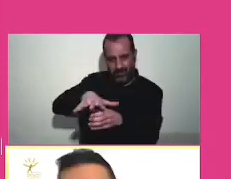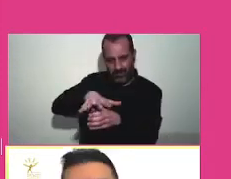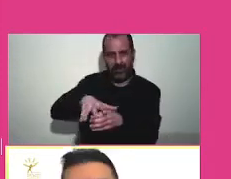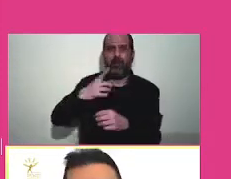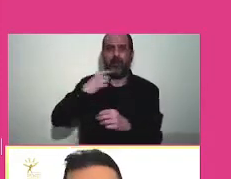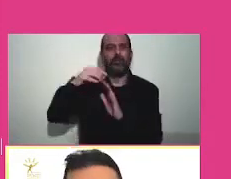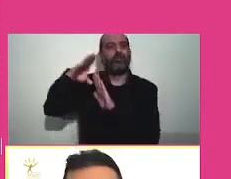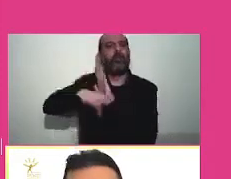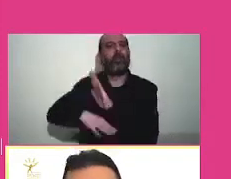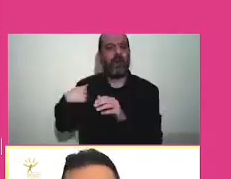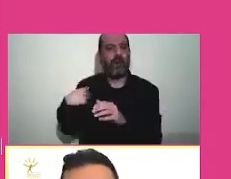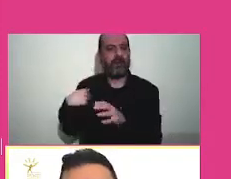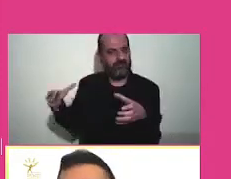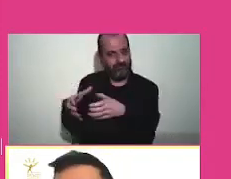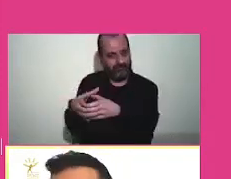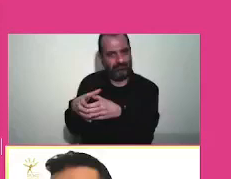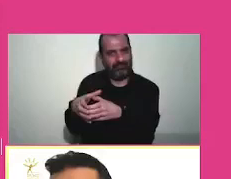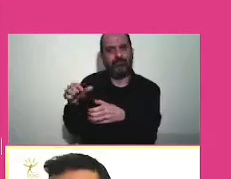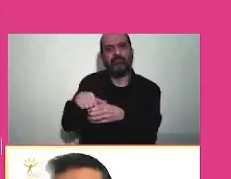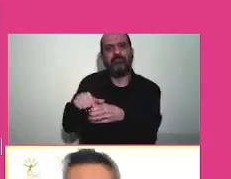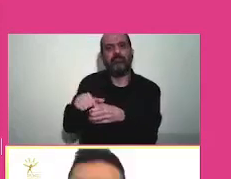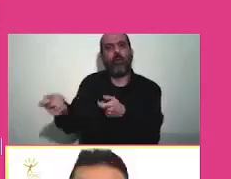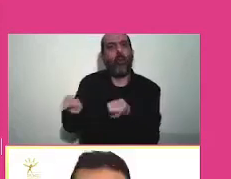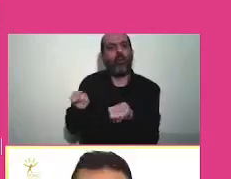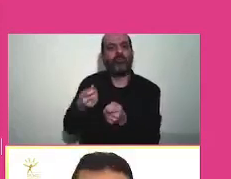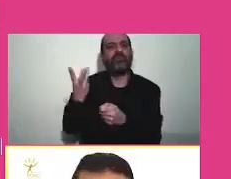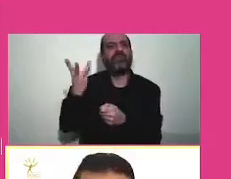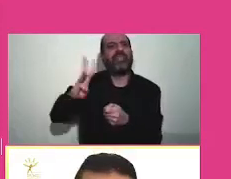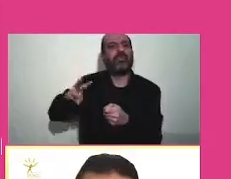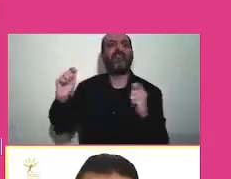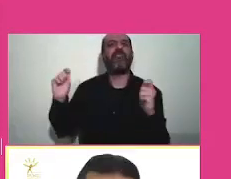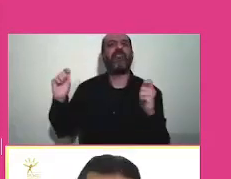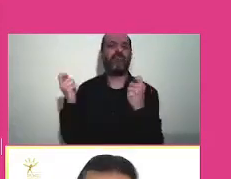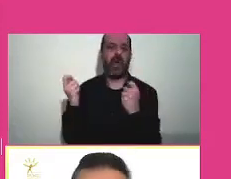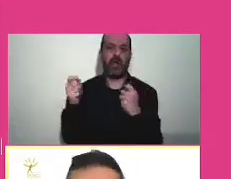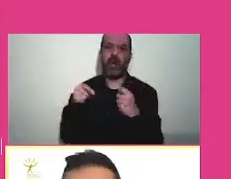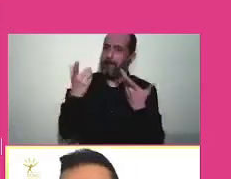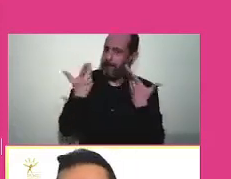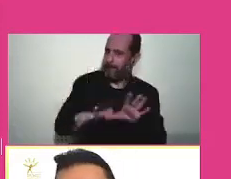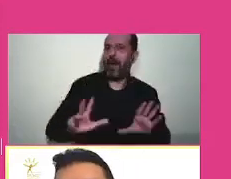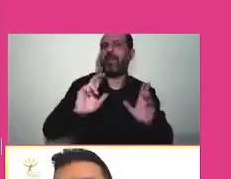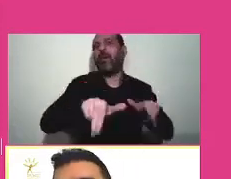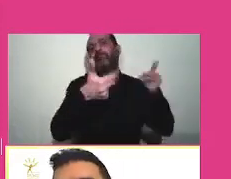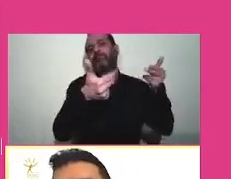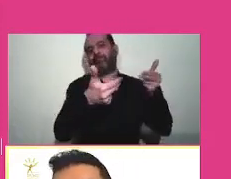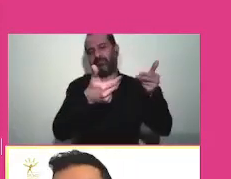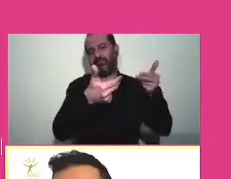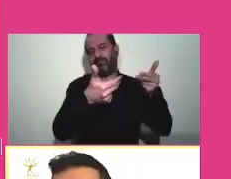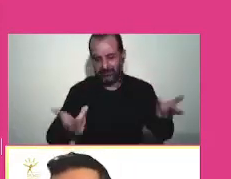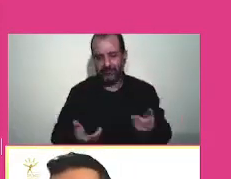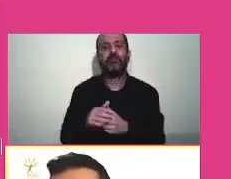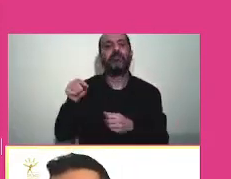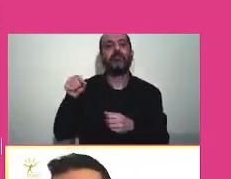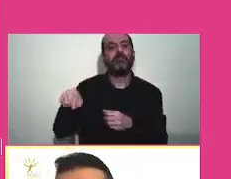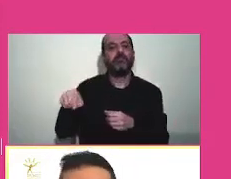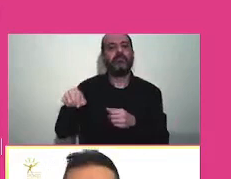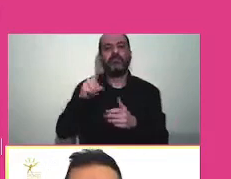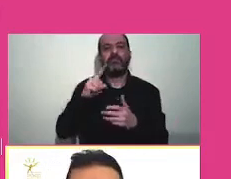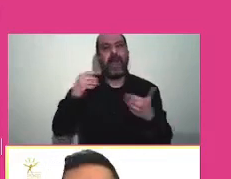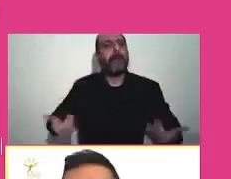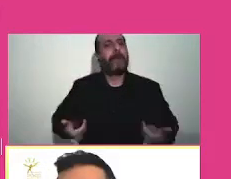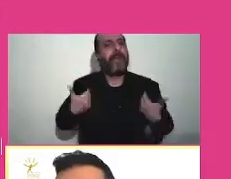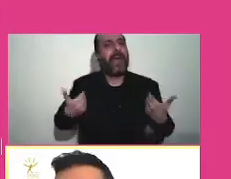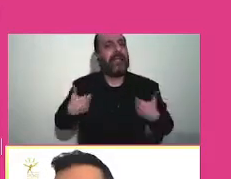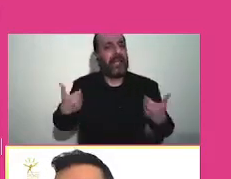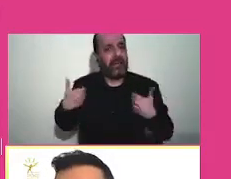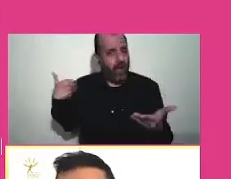του προγράμματος, που ήταν διοργάνωση ενός τρίμερου φεστιβάλ, που έγινε διαδικτυακά. Ασφαλώς είχαμε την ευκαιρία όλα αυτά τα παιχνίδια να